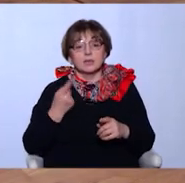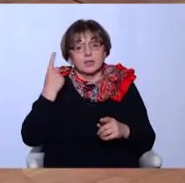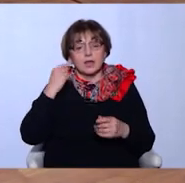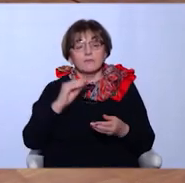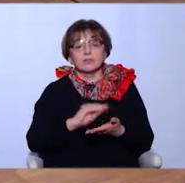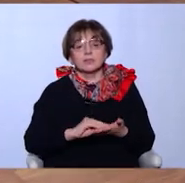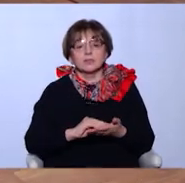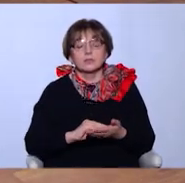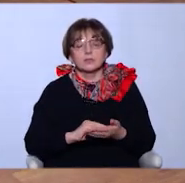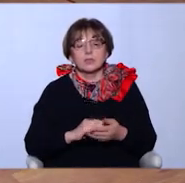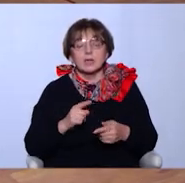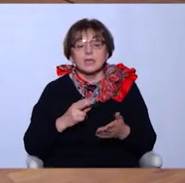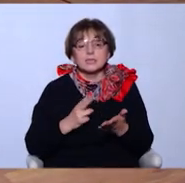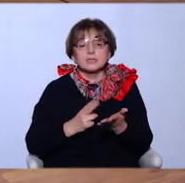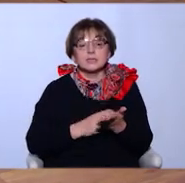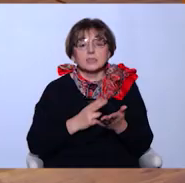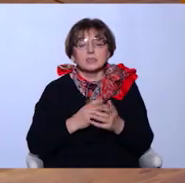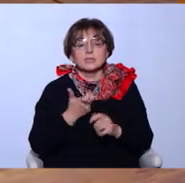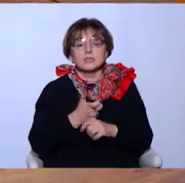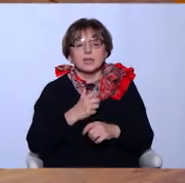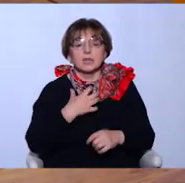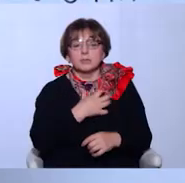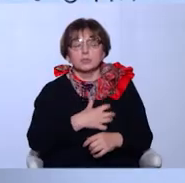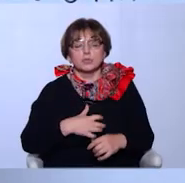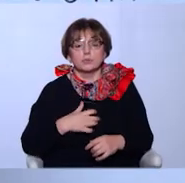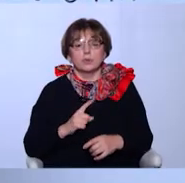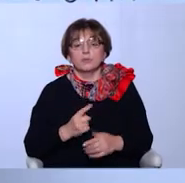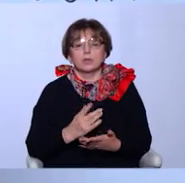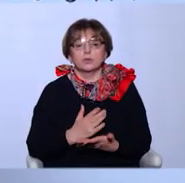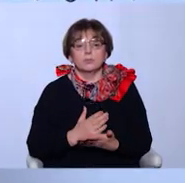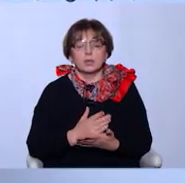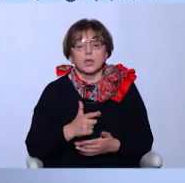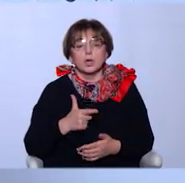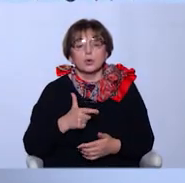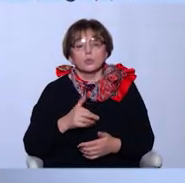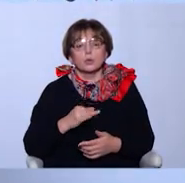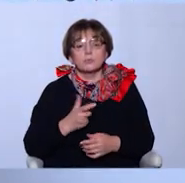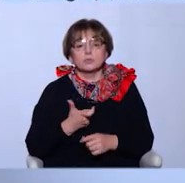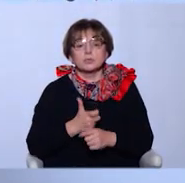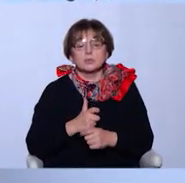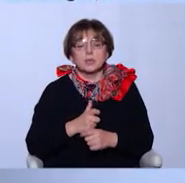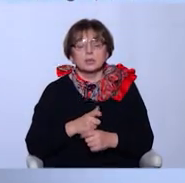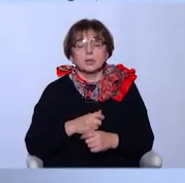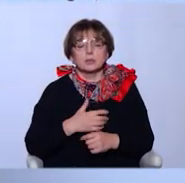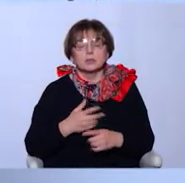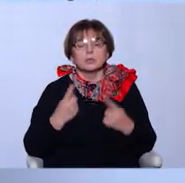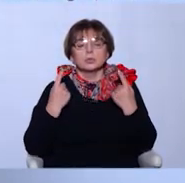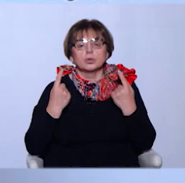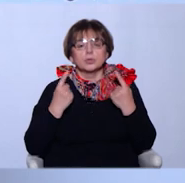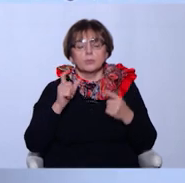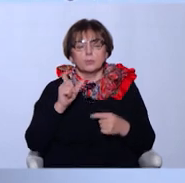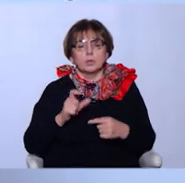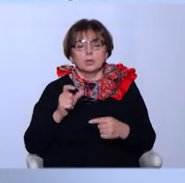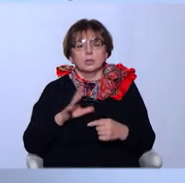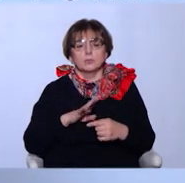გავიხსენოთ, რითია ეს წიგნი ძალიან მნიშვნელოვანი. გურამიშვილი ძალიან დიდი ადამიანია.